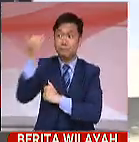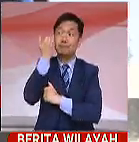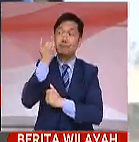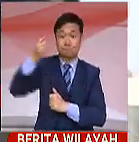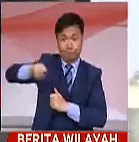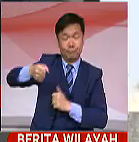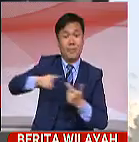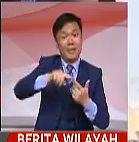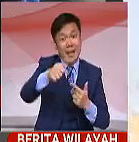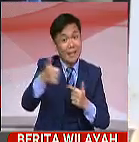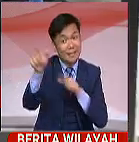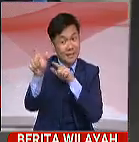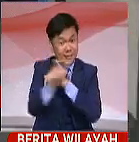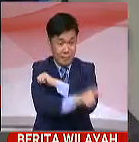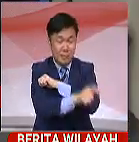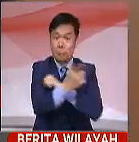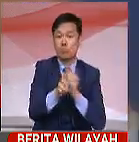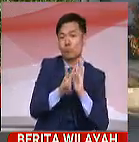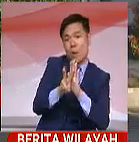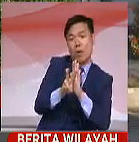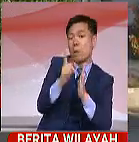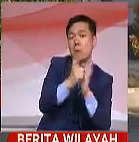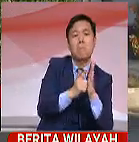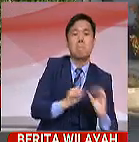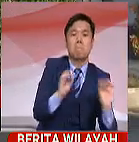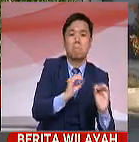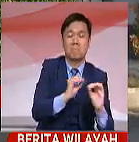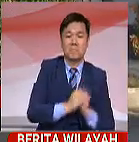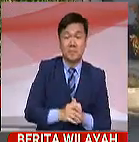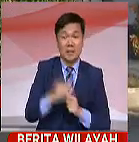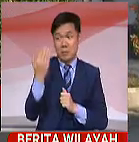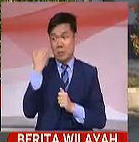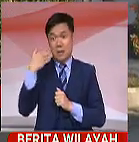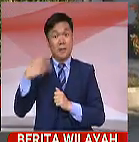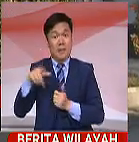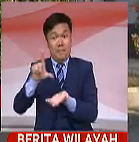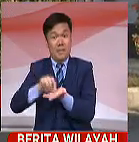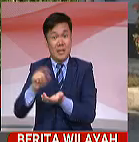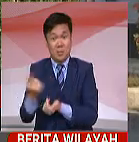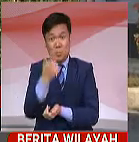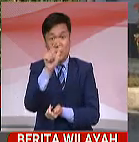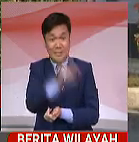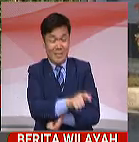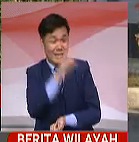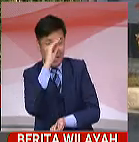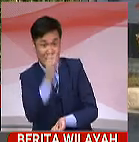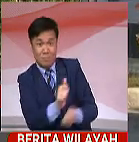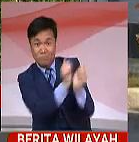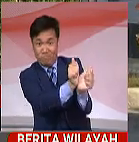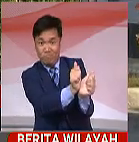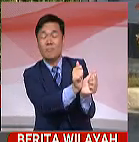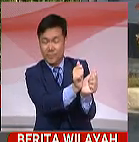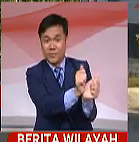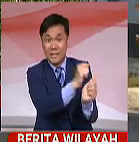Omar manakala tertuduh tidak diwakili peguam. Sebelum ini media melaporkan seorang lelaki ditahan pada 9 Februari